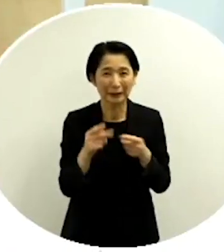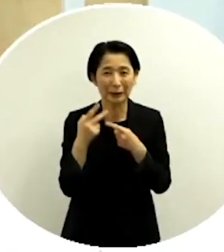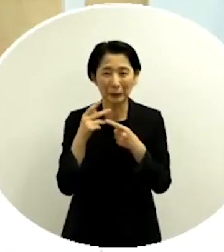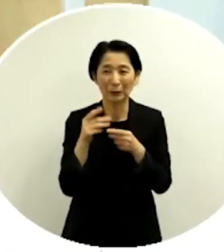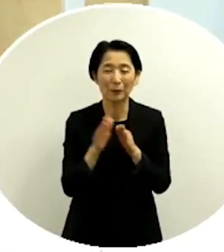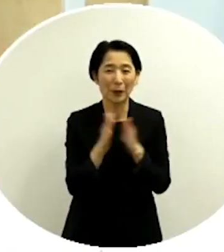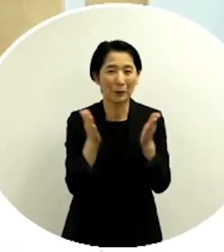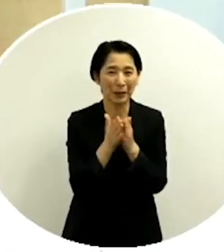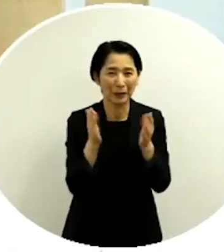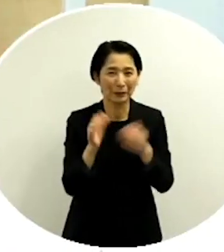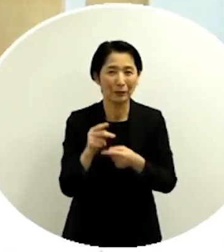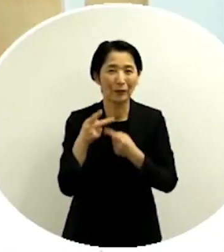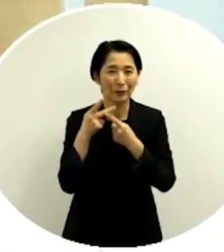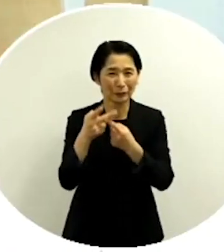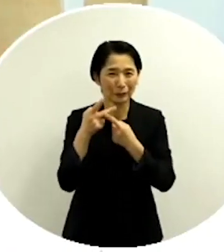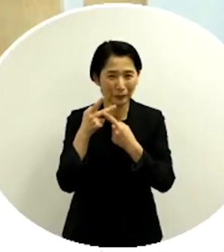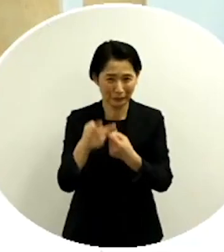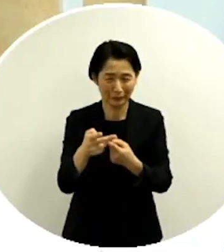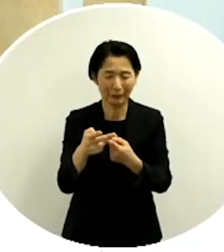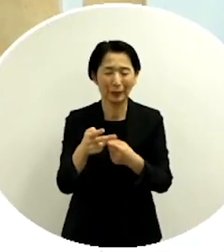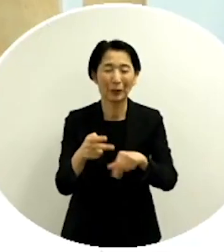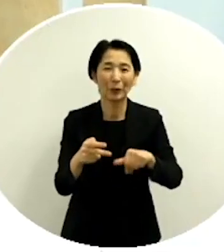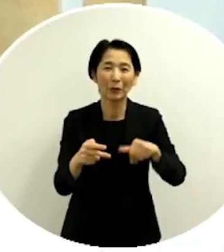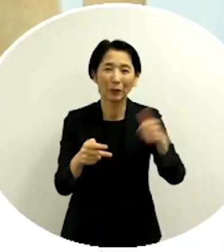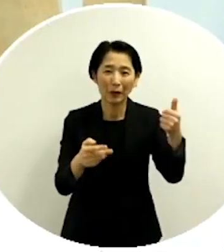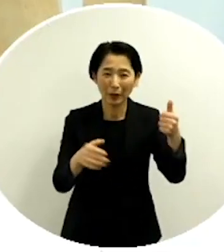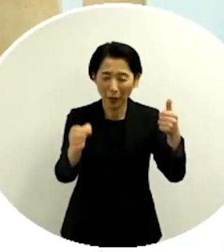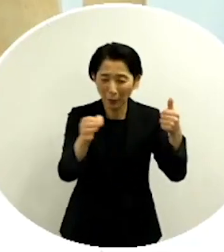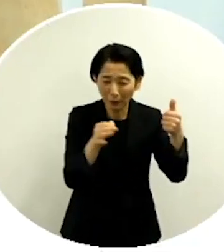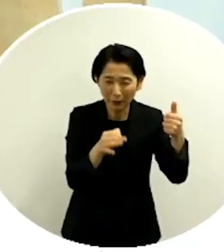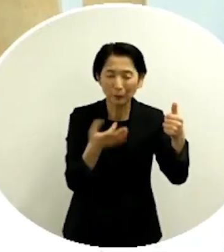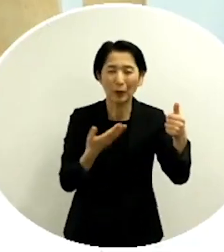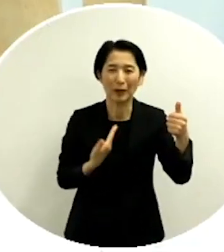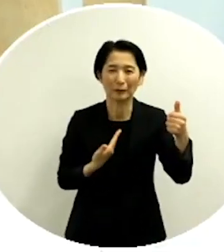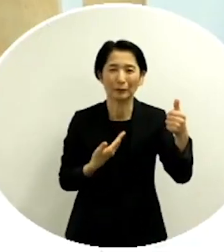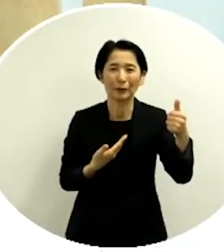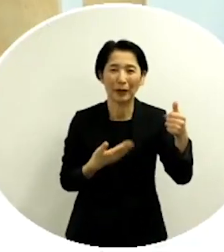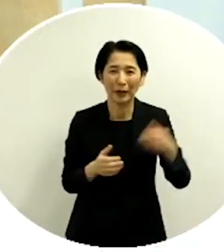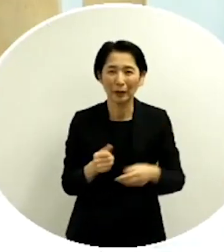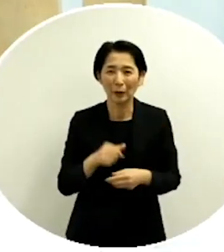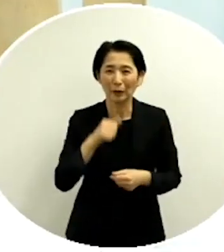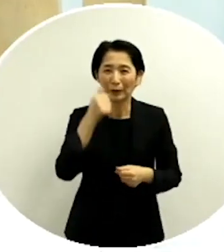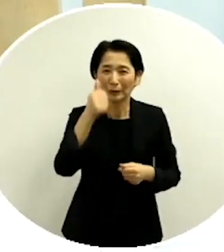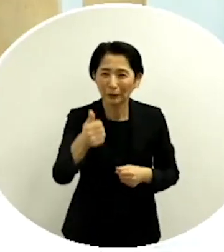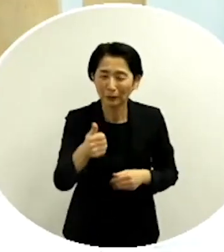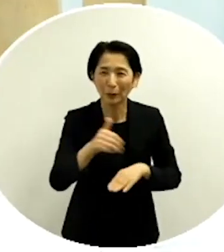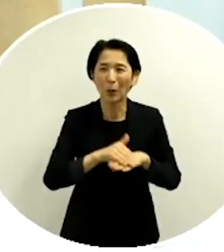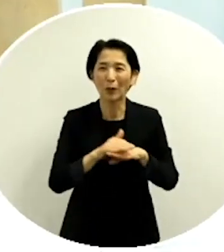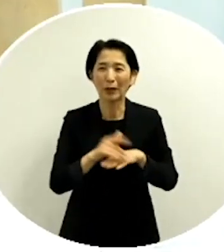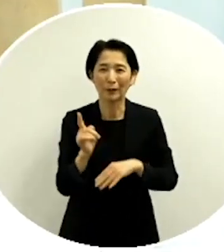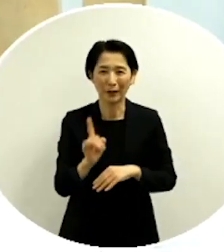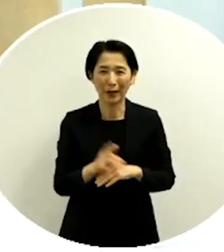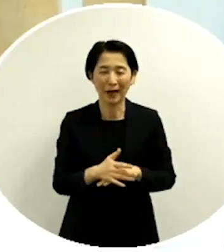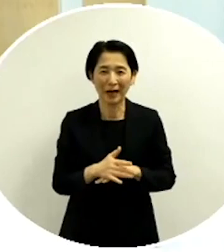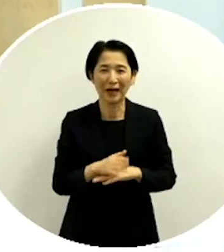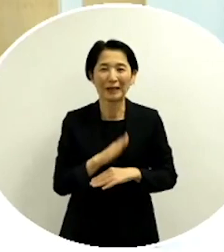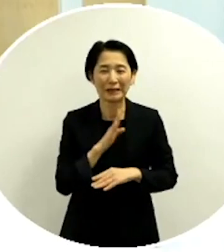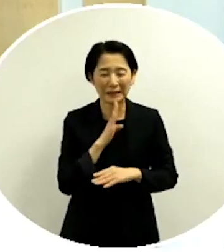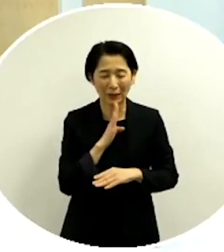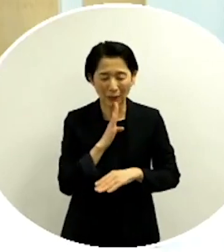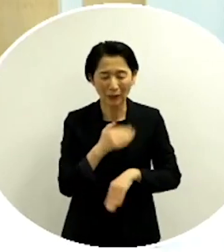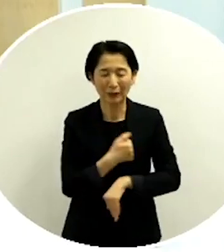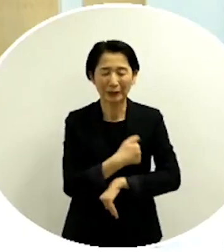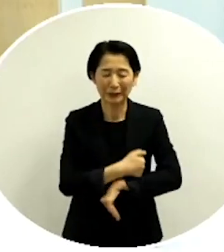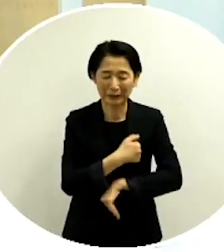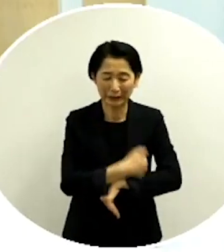a500円を持ってきていただくのか取りに伺うのかこういうようなあの非常に困難な部分